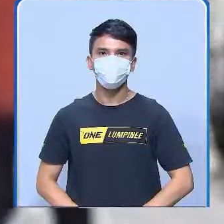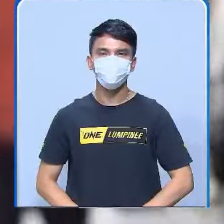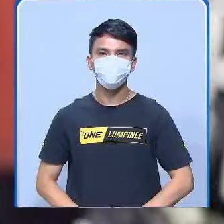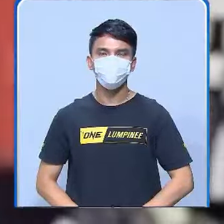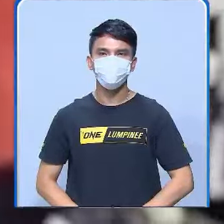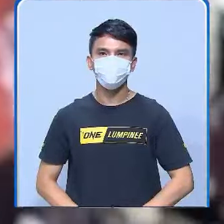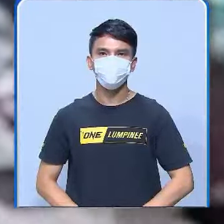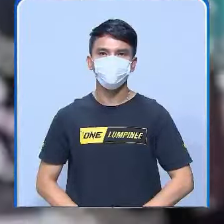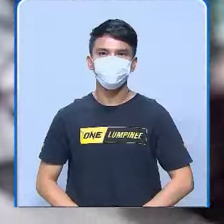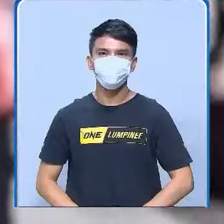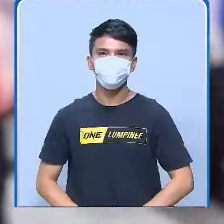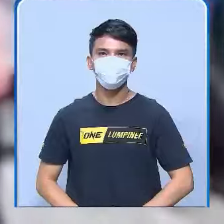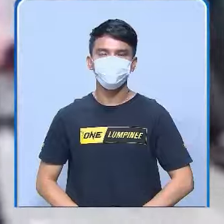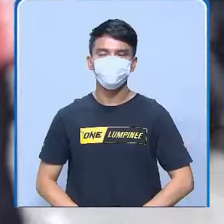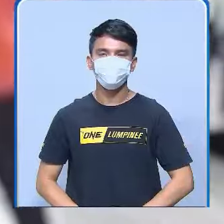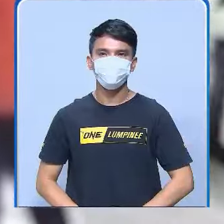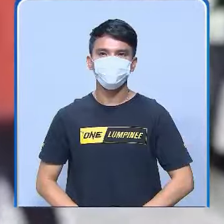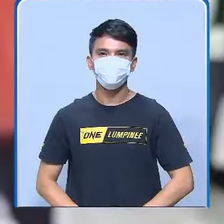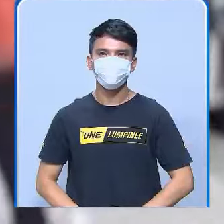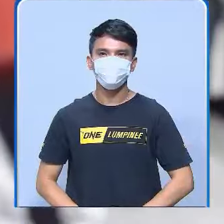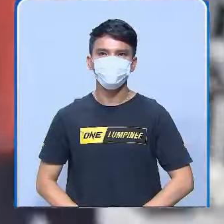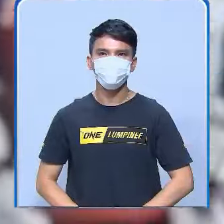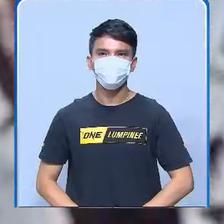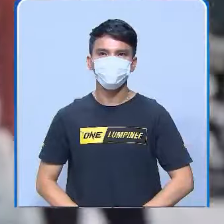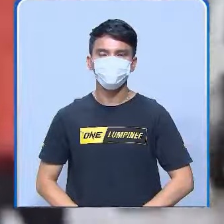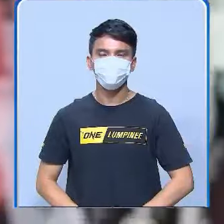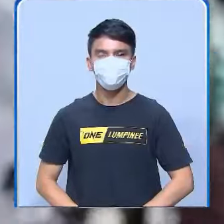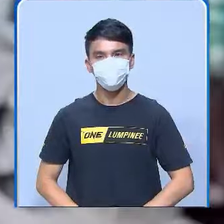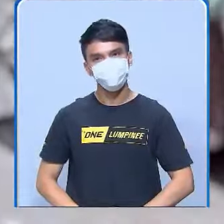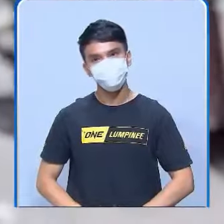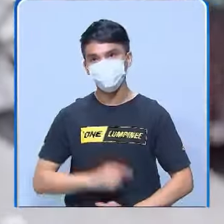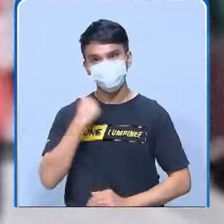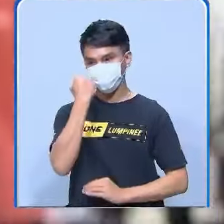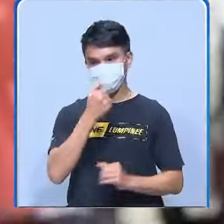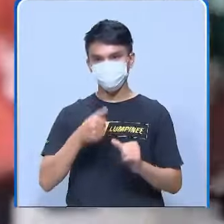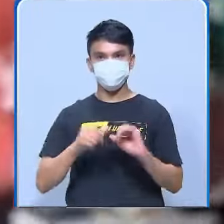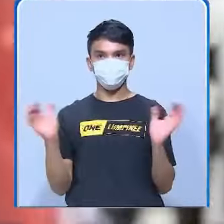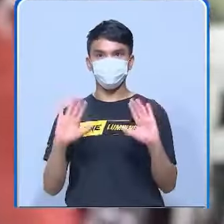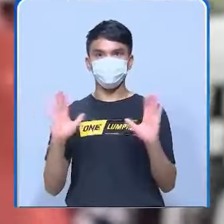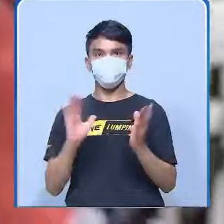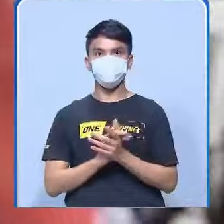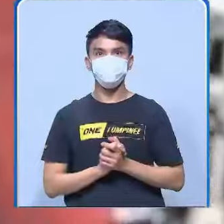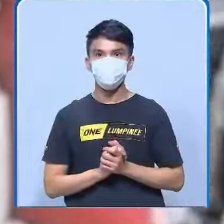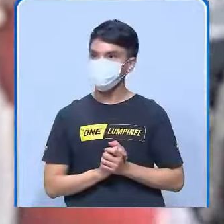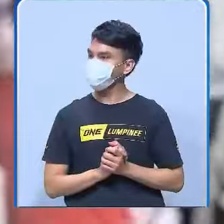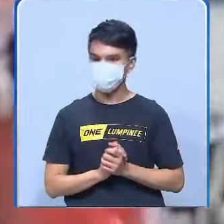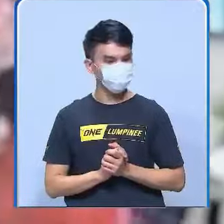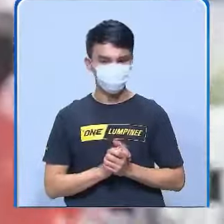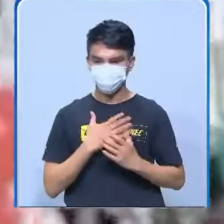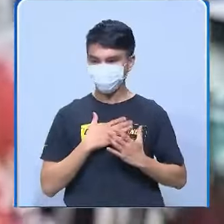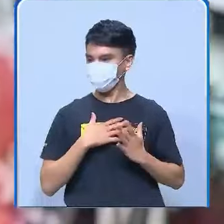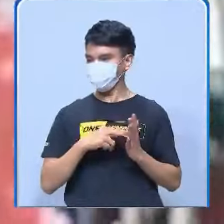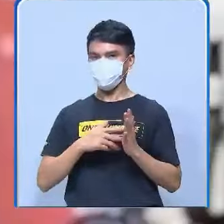ดๆวที่ยิอีนรอรถก้าโอใครจะอยู่อ่ะเป็นเราก็ไม่อยู่เยอะแยะอะไรขนาดนี้เนาเป็นเรานี่จุงมือกันหนี